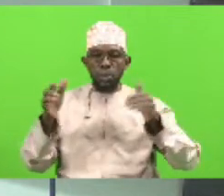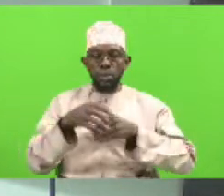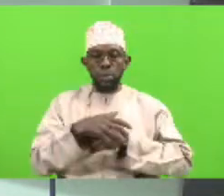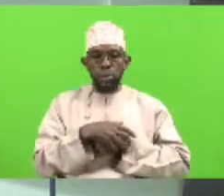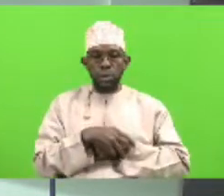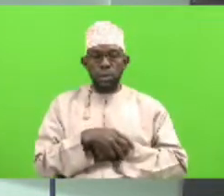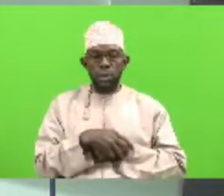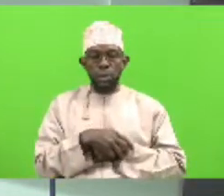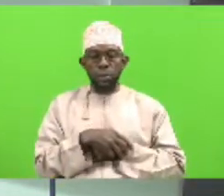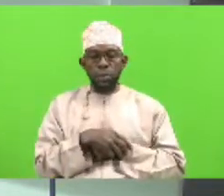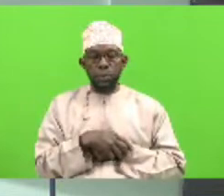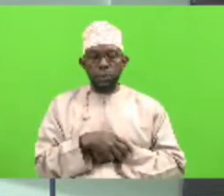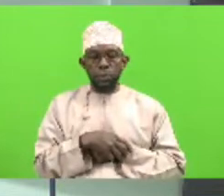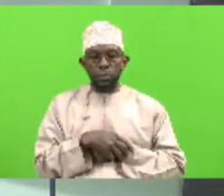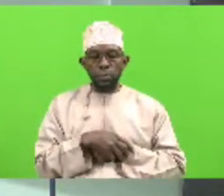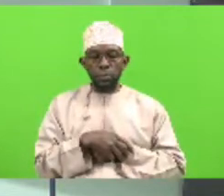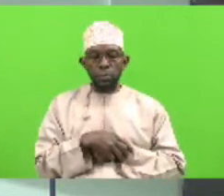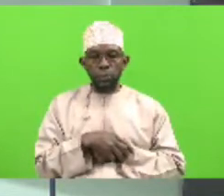أكبر